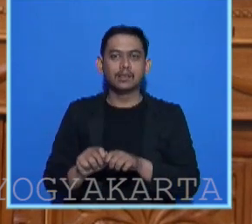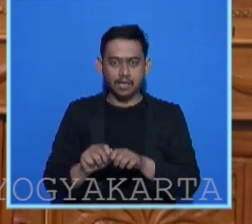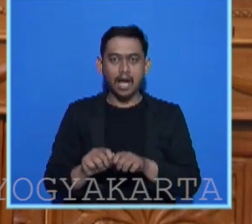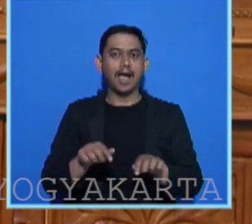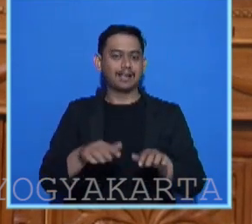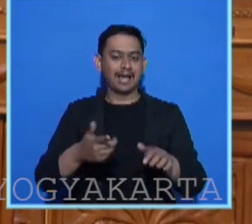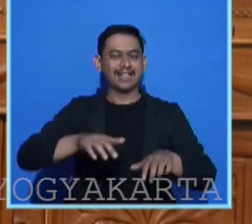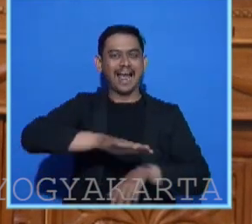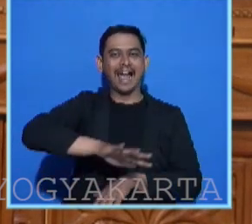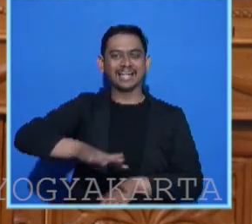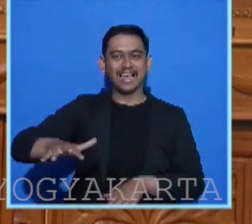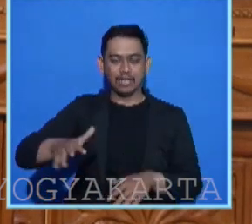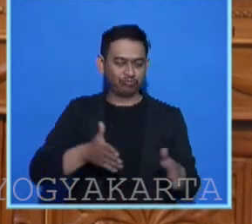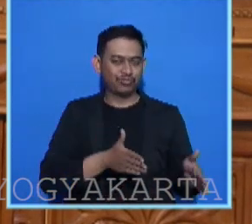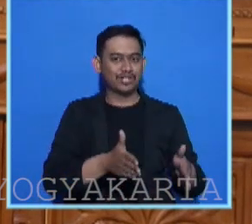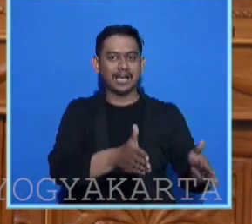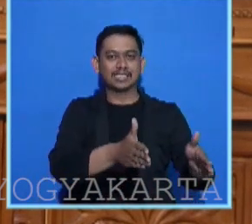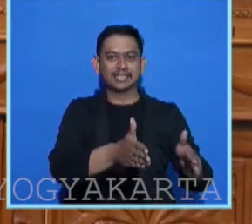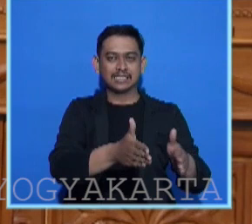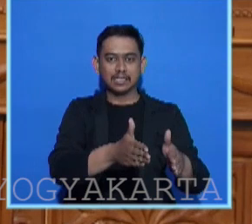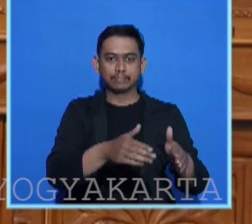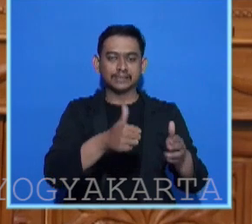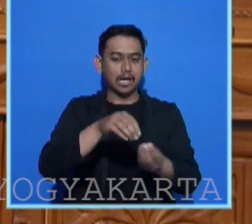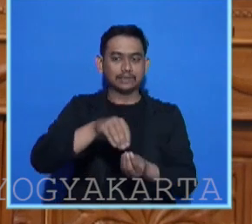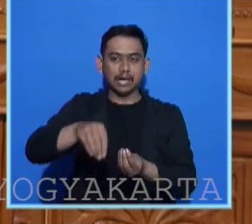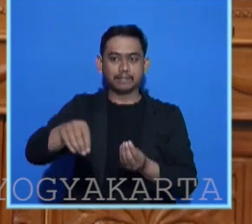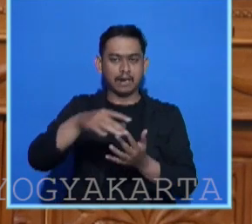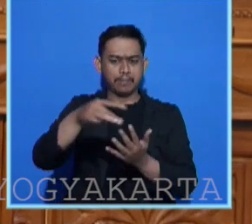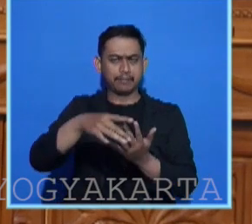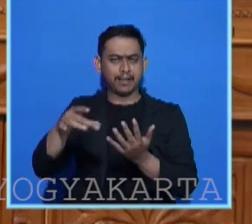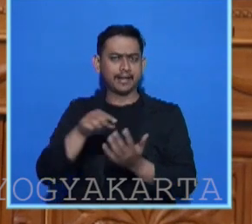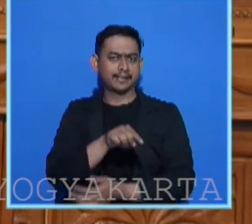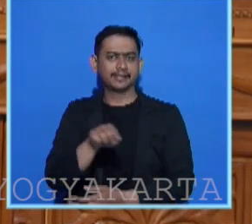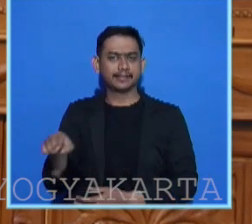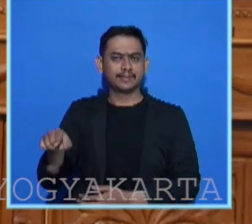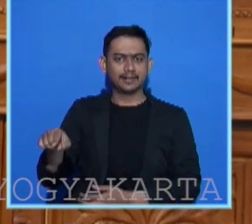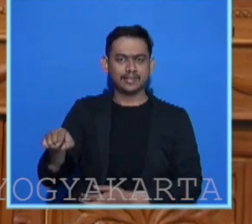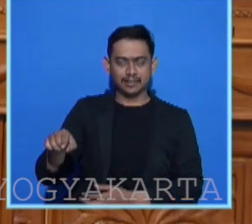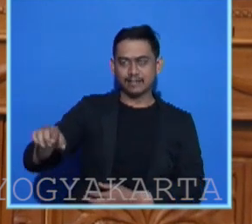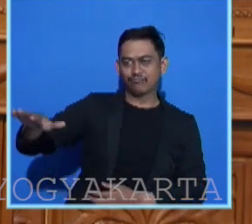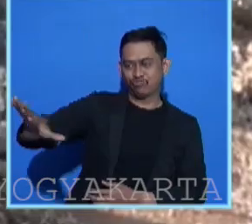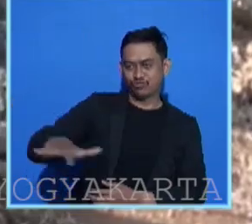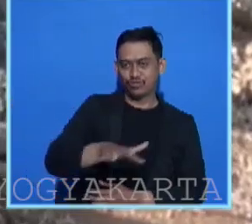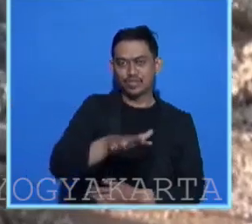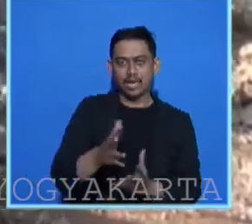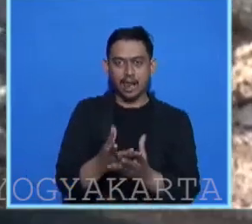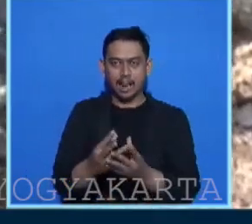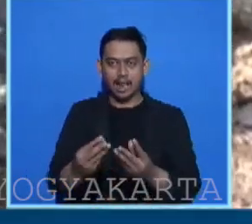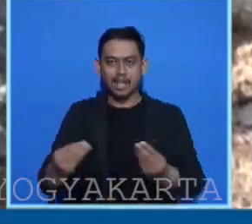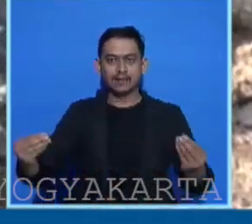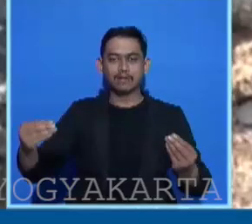irigasi kadang Tani Langkung milih nanem-tanaman ingkang saget dipun tanem ing lahan ingkang garing